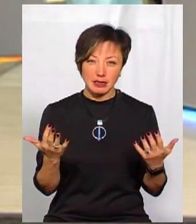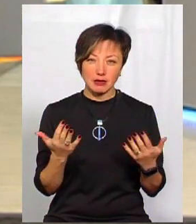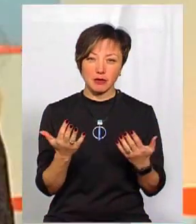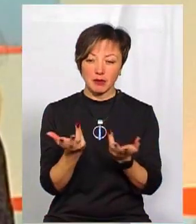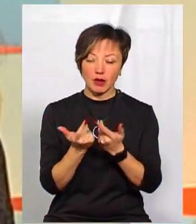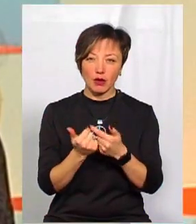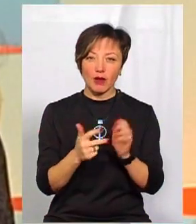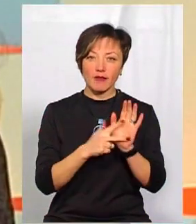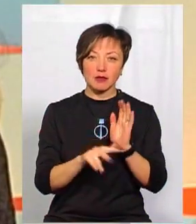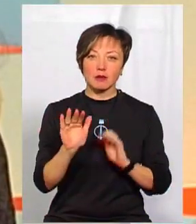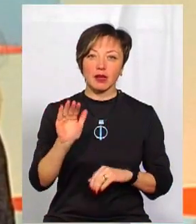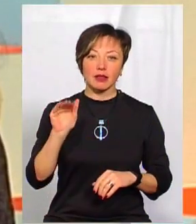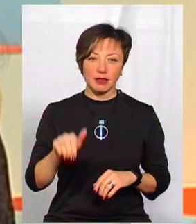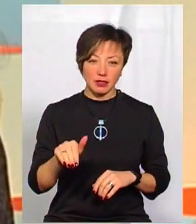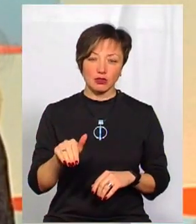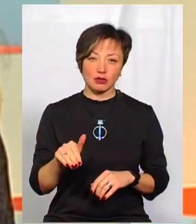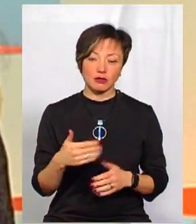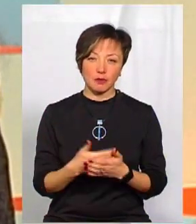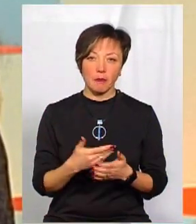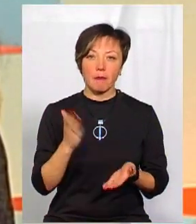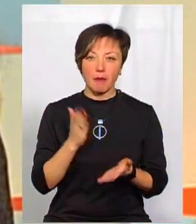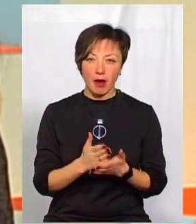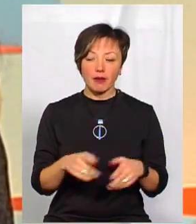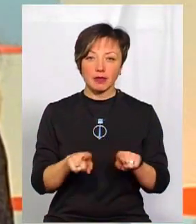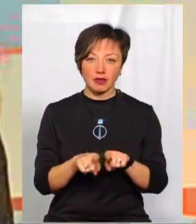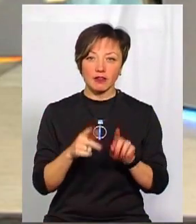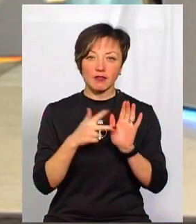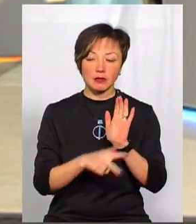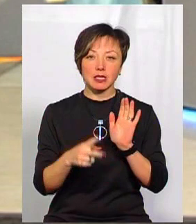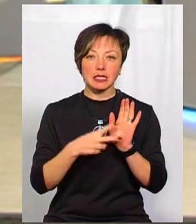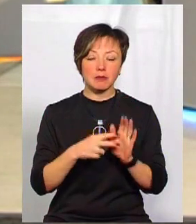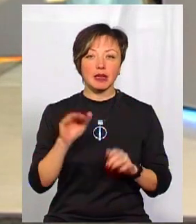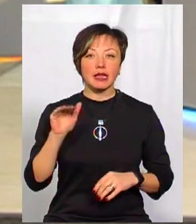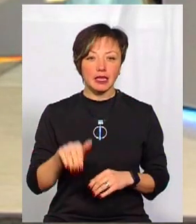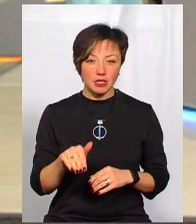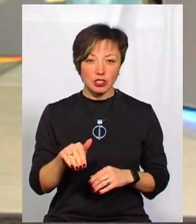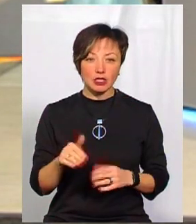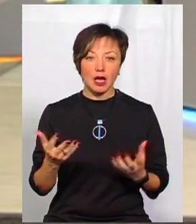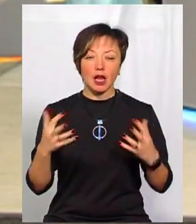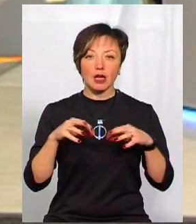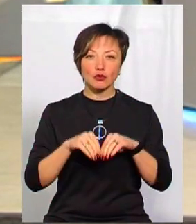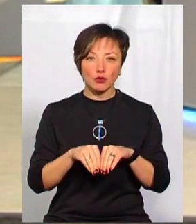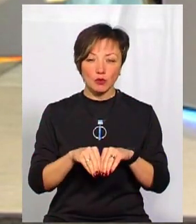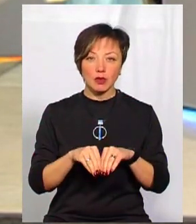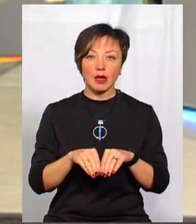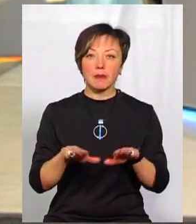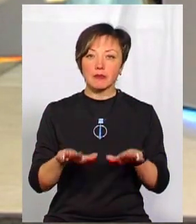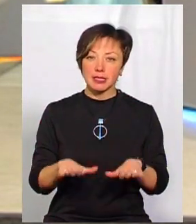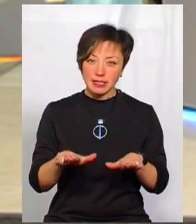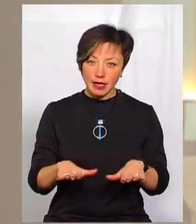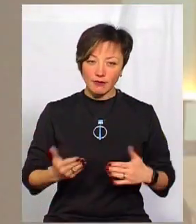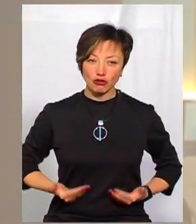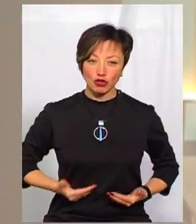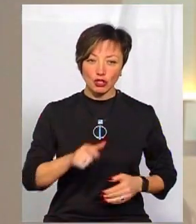до 85 тисяч, так, пані Галина? Так, так. Ми маємо теж цифру 87 тисяч. Це з місцевими.